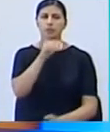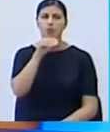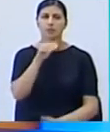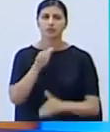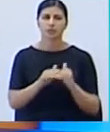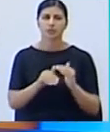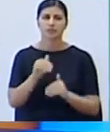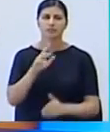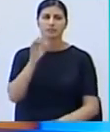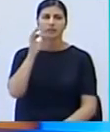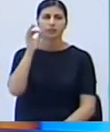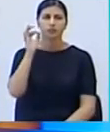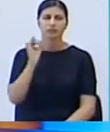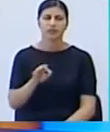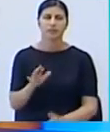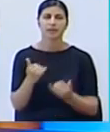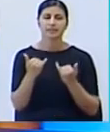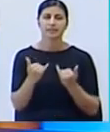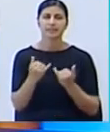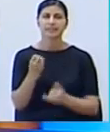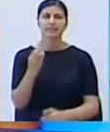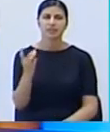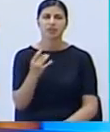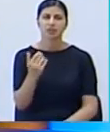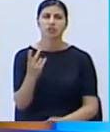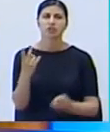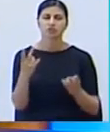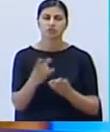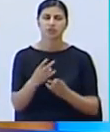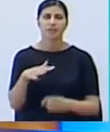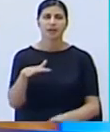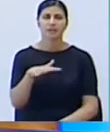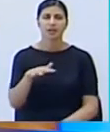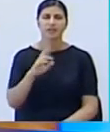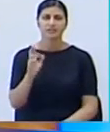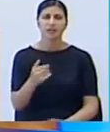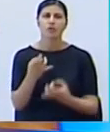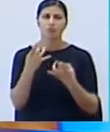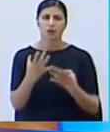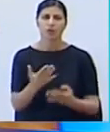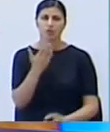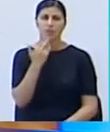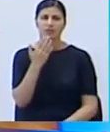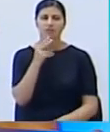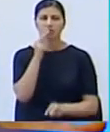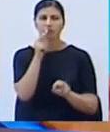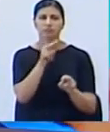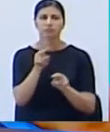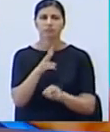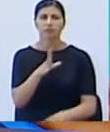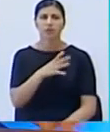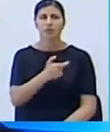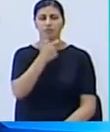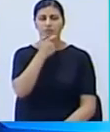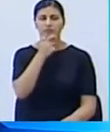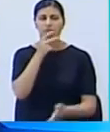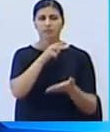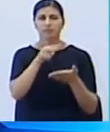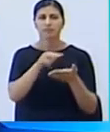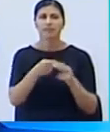პროფესიონალიზმი გამოცდილება დღეს კიდევ ერთხელ ჭირდება ქვეყანას და უბრალოდ მარტივად გადაავლეთ თვალი კიდევ ერთხელ გავიმეორებ